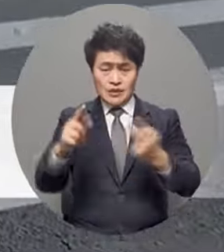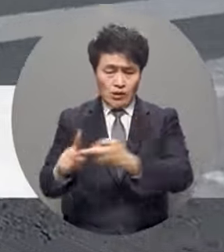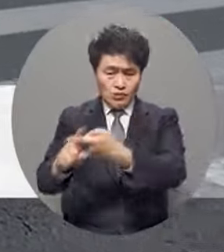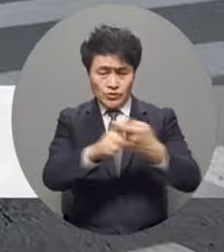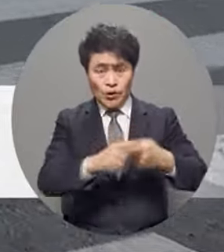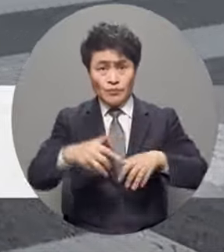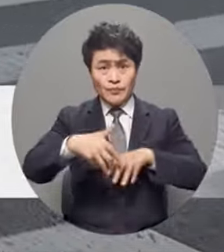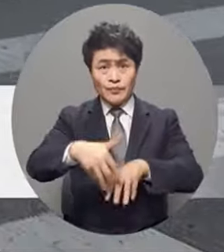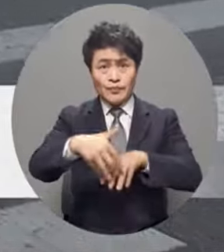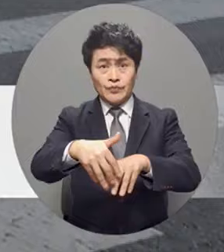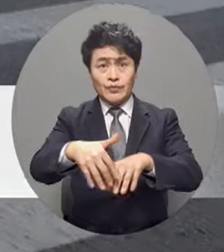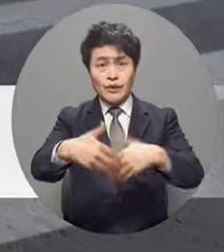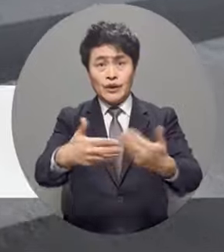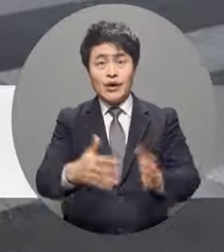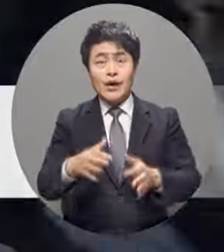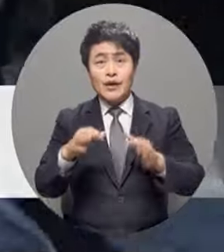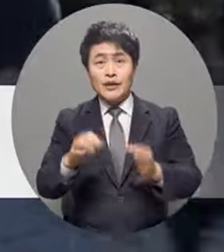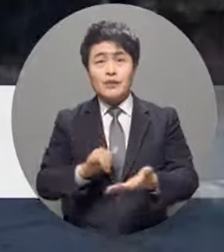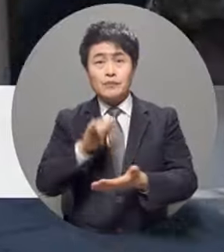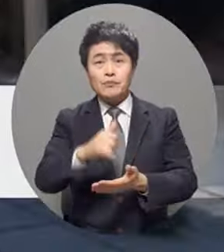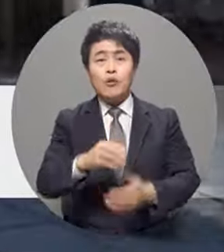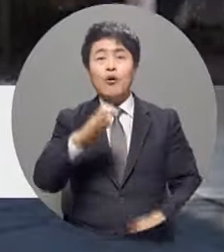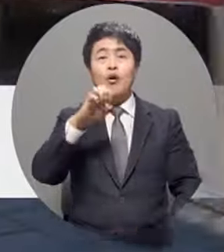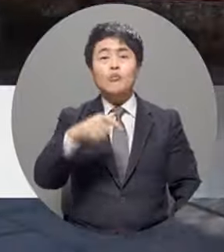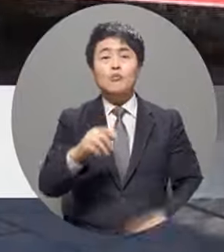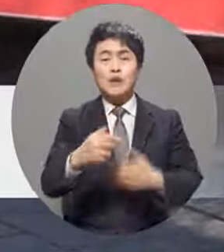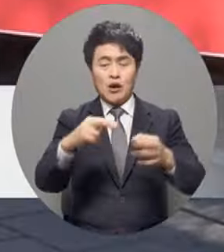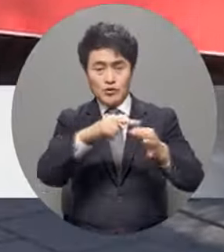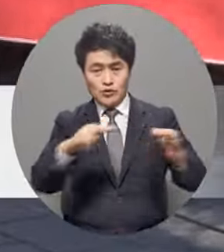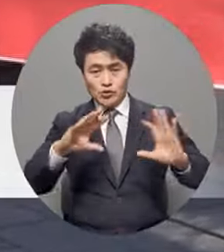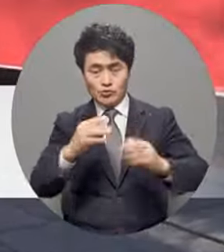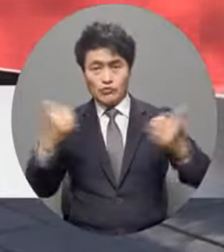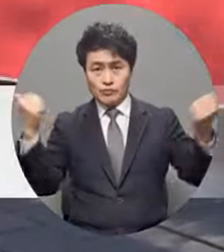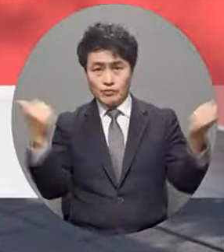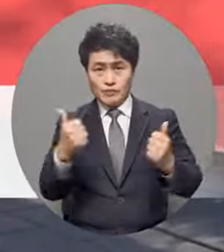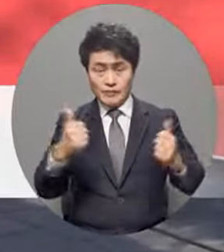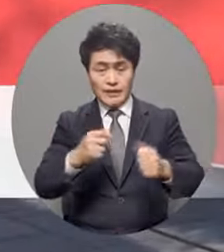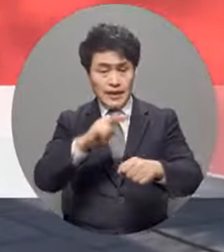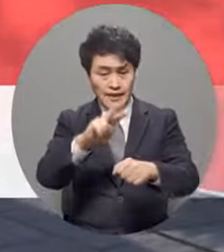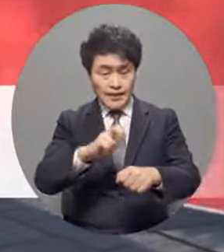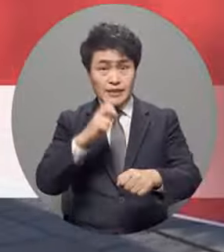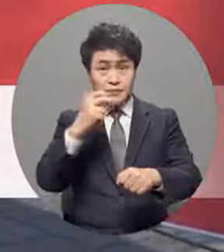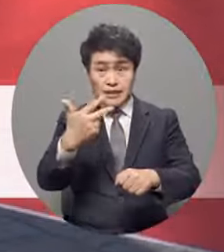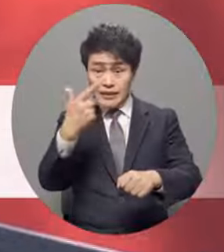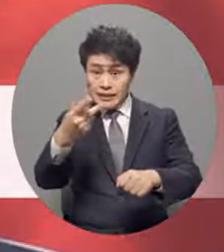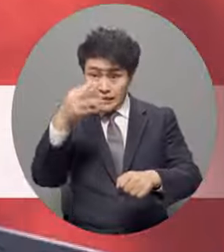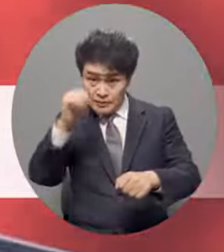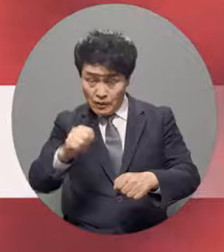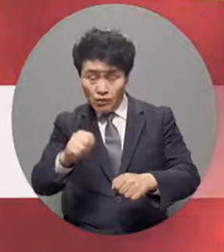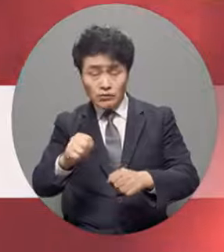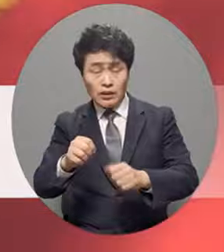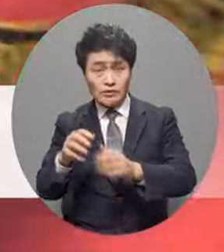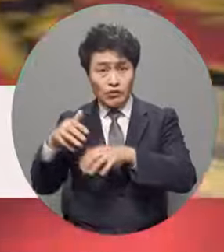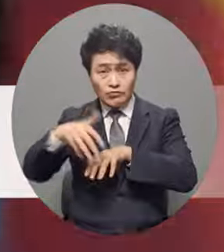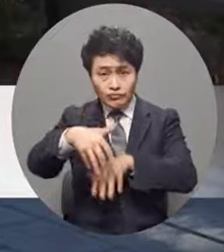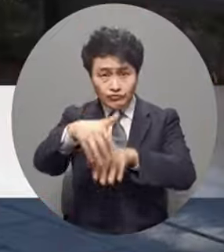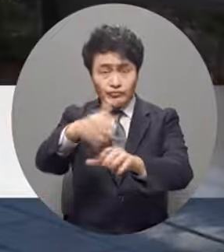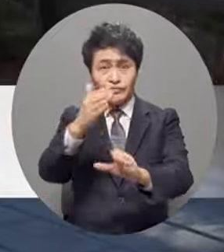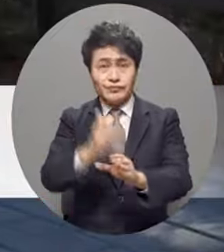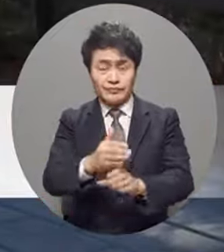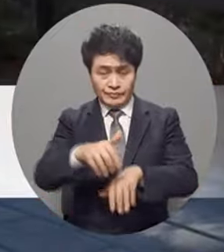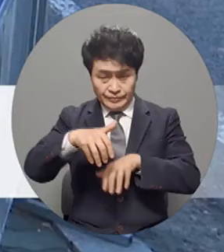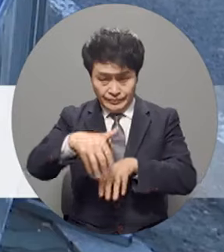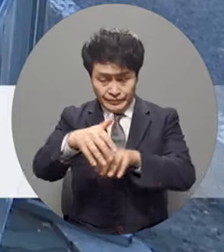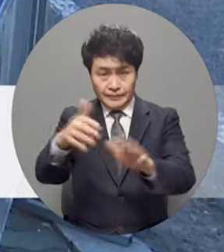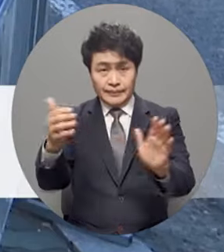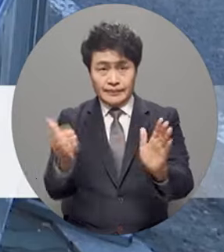행군이 오늘 김포 풍무역에서 여의도 국회의사당까지 27km 구간에서 이루어졌습니다. 행군을 마치고